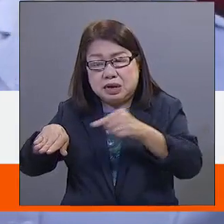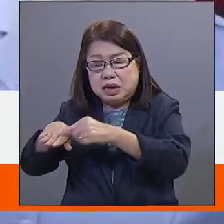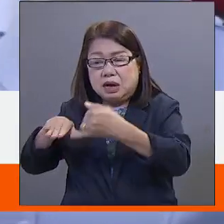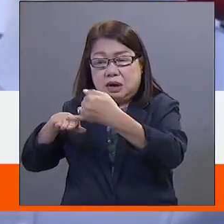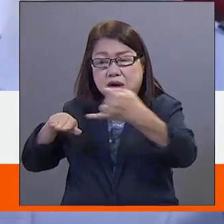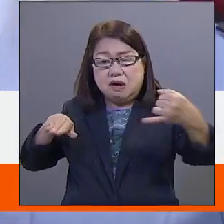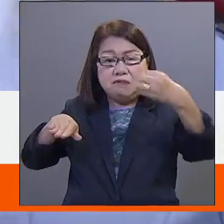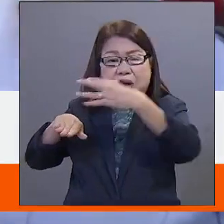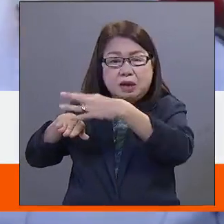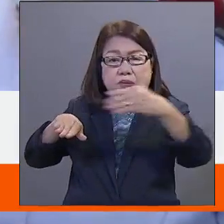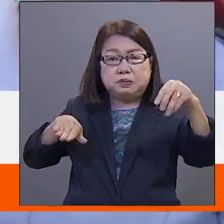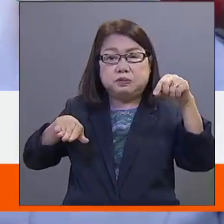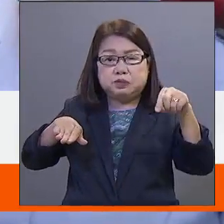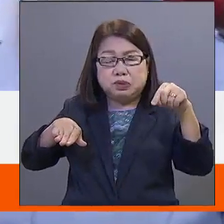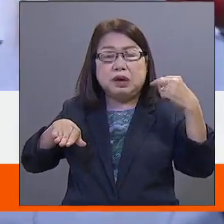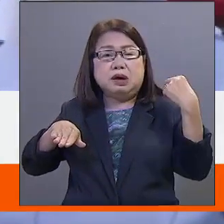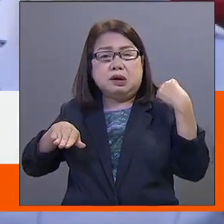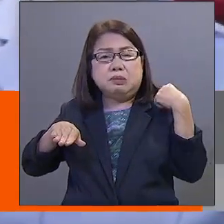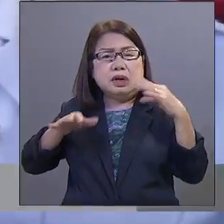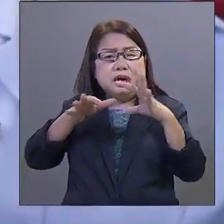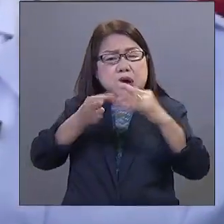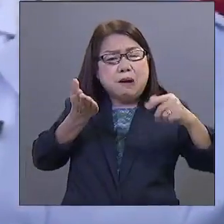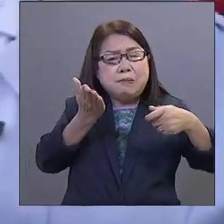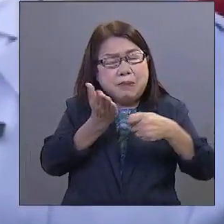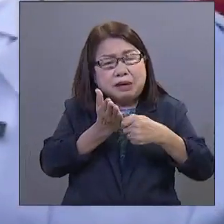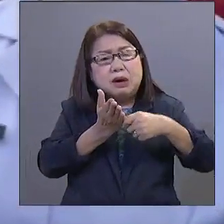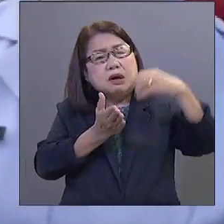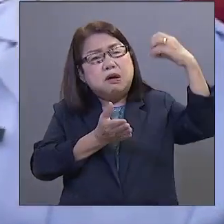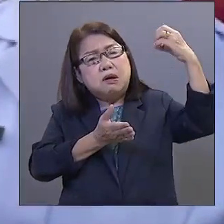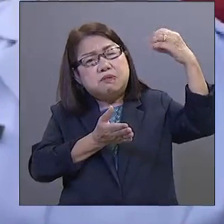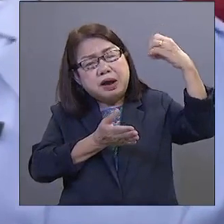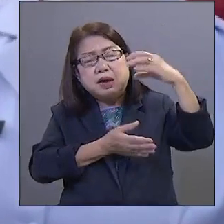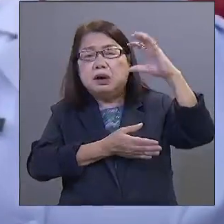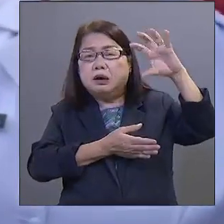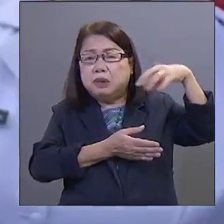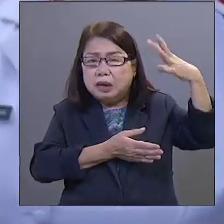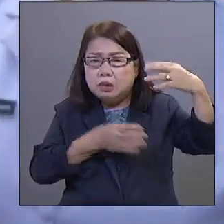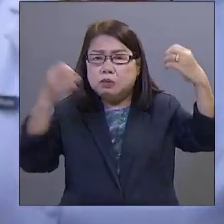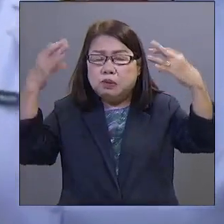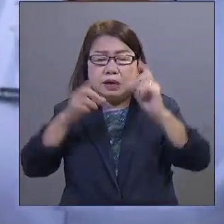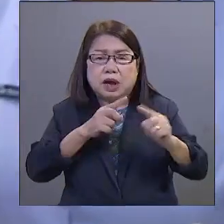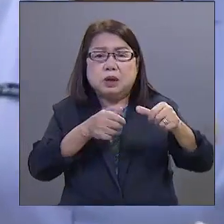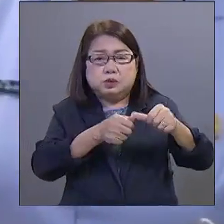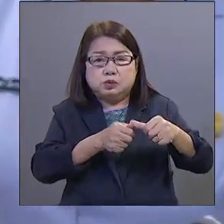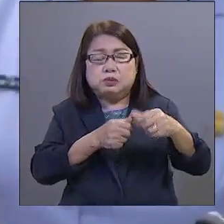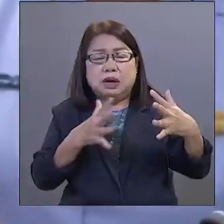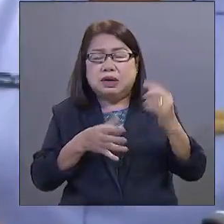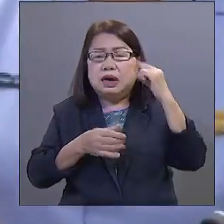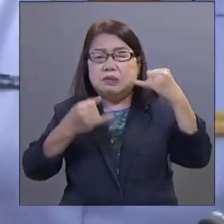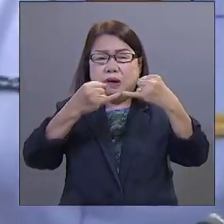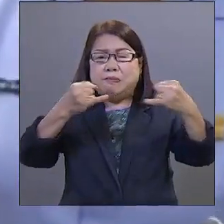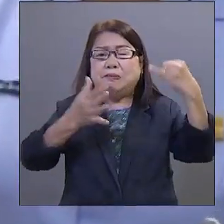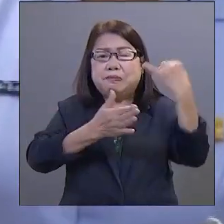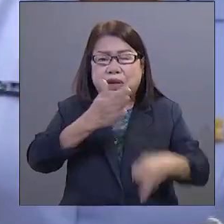มันก็จะมีการเชื่อมมีการชาร์จแบตใช้พัดลมอะไรต่างๆในเรือเสียงสว่างเนี่ยครับคาดว่าจะเกิดจากไฟฟ้าลัดวงจรหรือว่